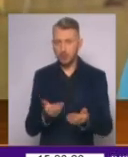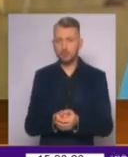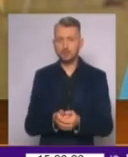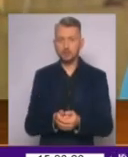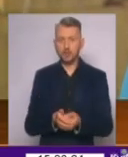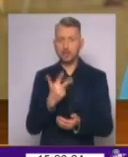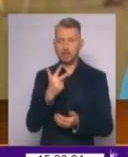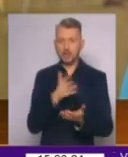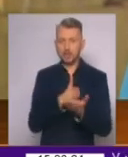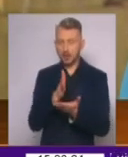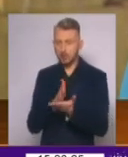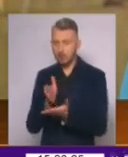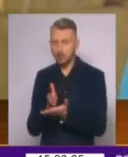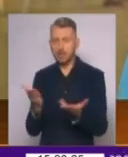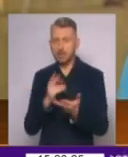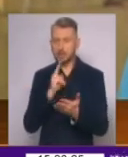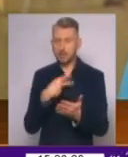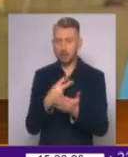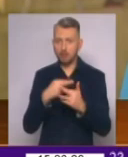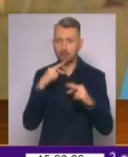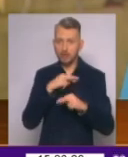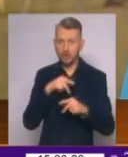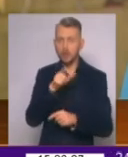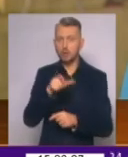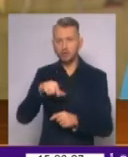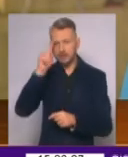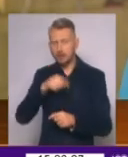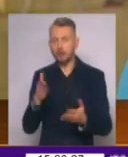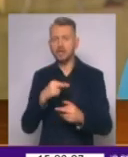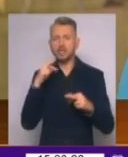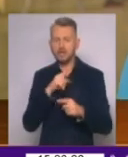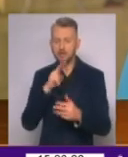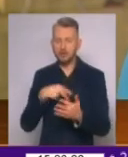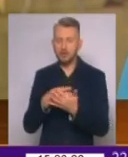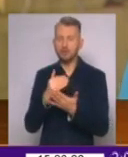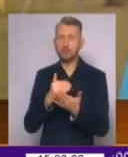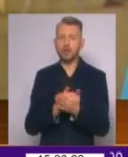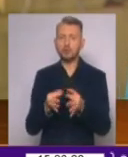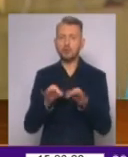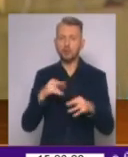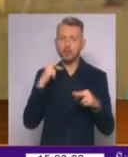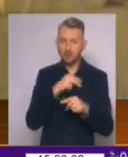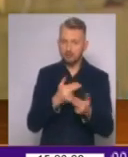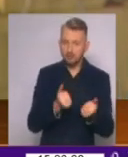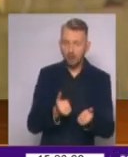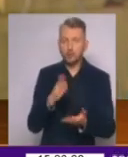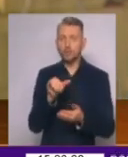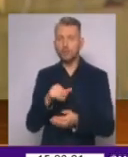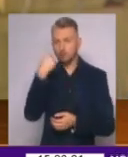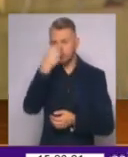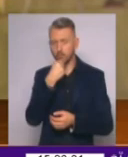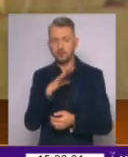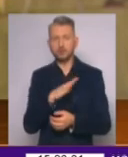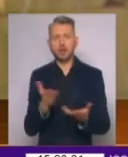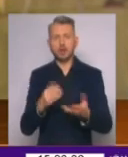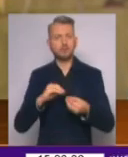ось ці напрями, на які передбачені ліки. Ті люди знають, які саме ліки передбачені в програмі «Доступні ліки» йдуть. Якщо у вас особисто була та чи